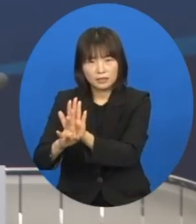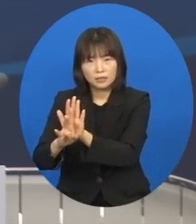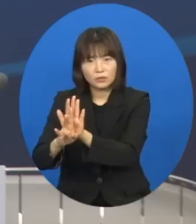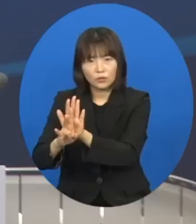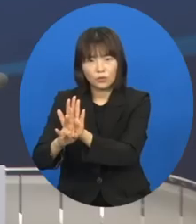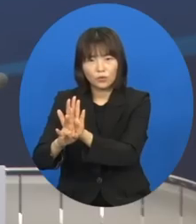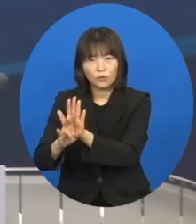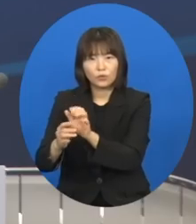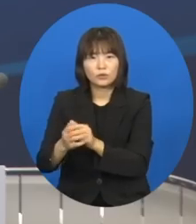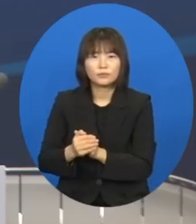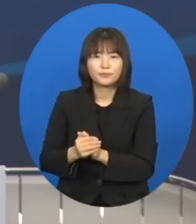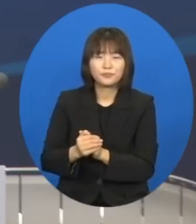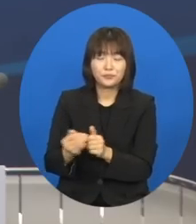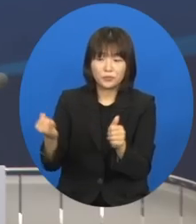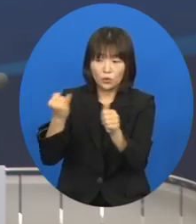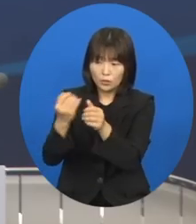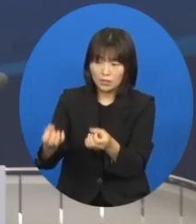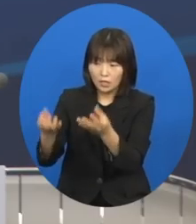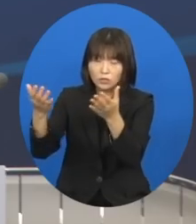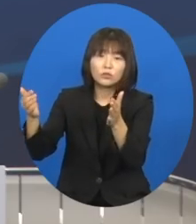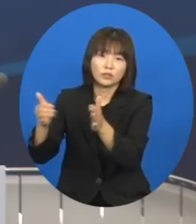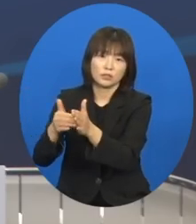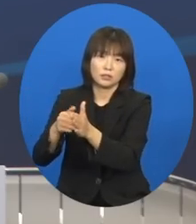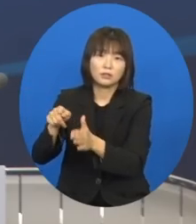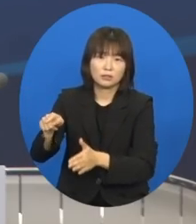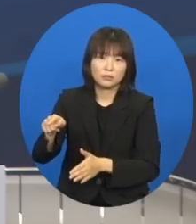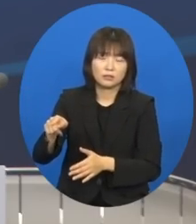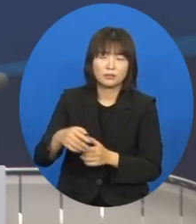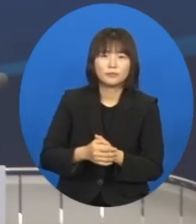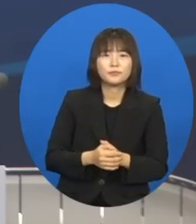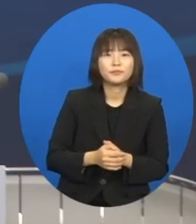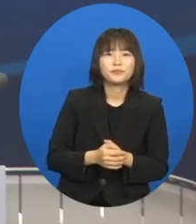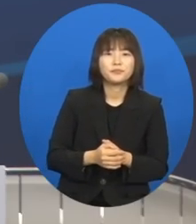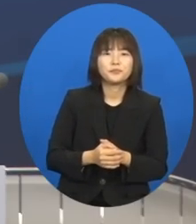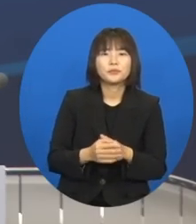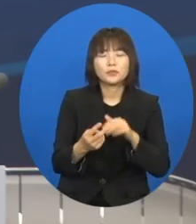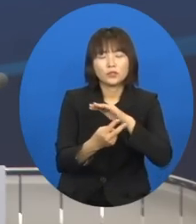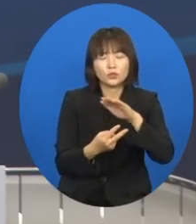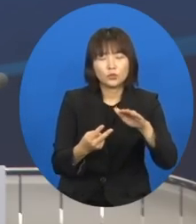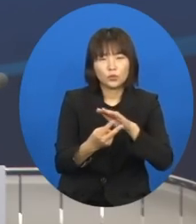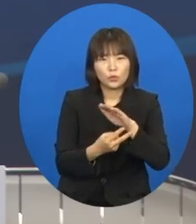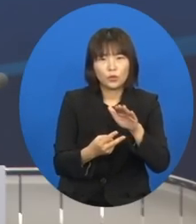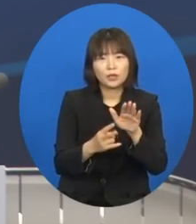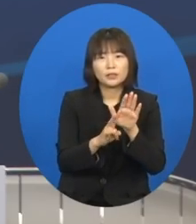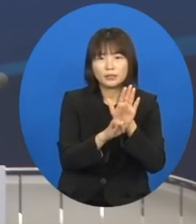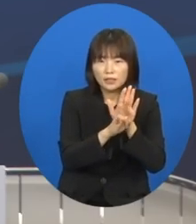결혼잔치, 혼인잔치로 끝을 맺습니다. 요한계시록은 에덴 동산의 회복을 말하죠.